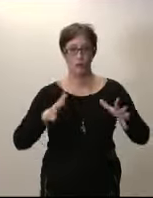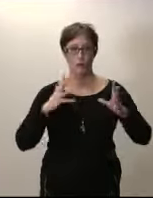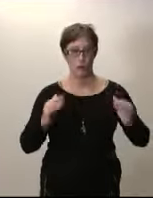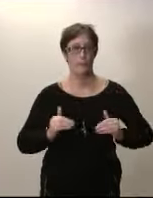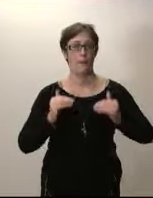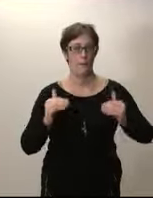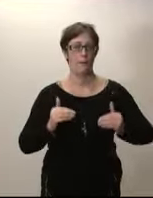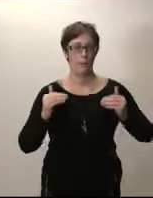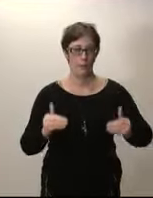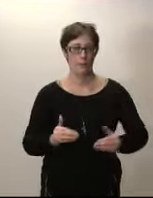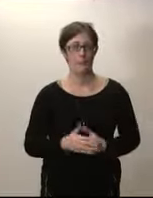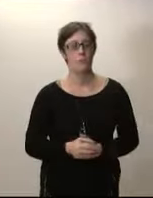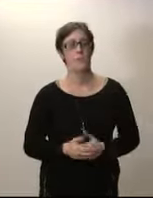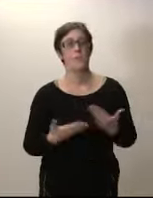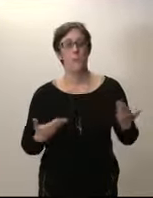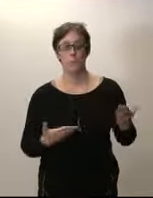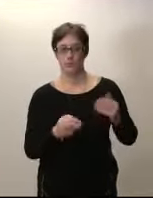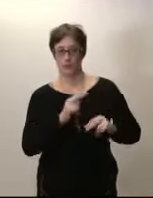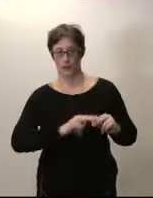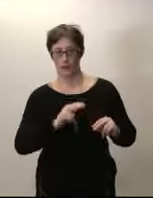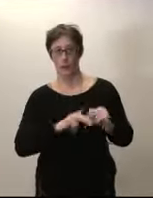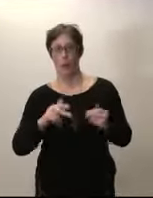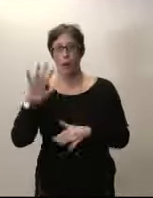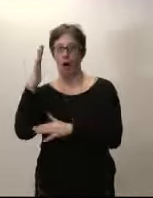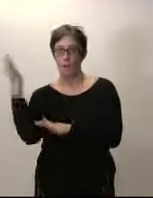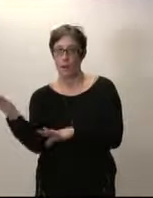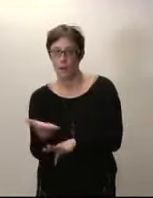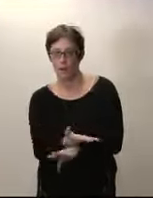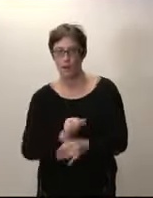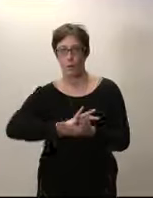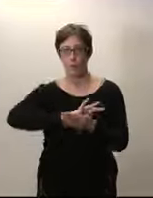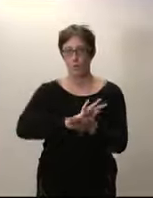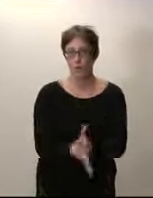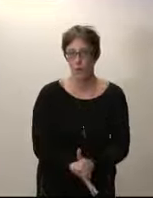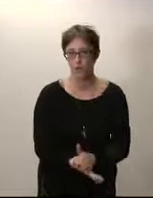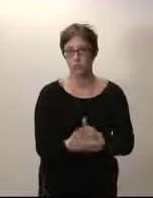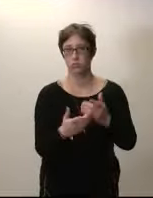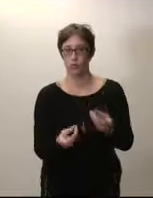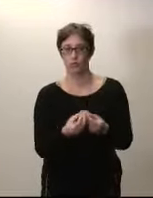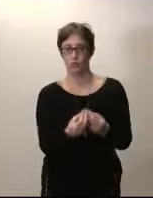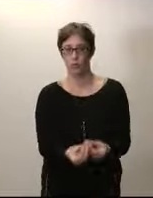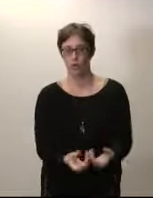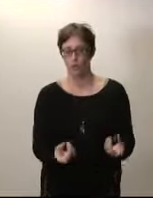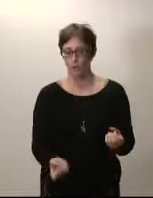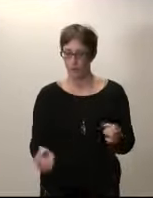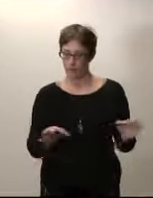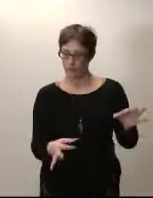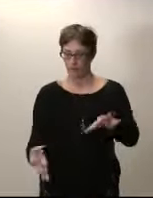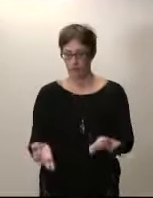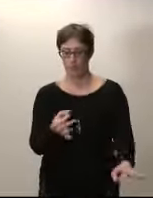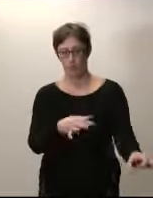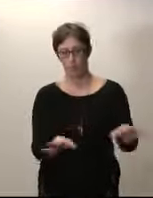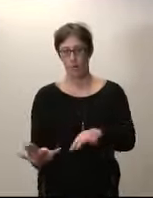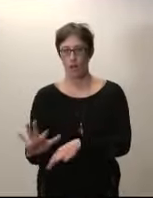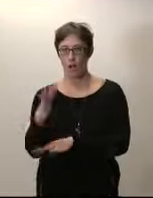forestiers. Il s'agit en l'occurrence de travaux d'abattage, de broyage pour assurer la régénération naturelle, de plantation de mélèzes,